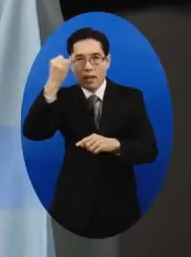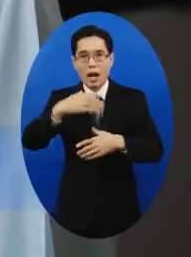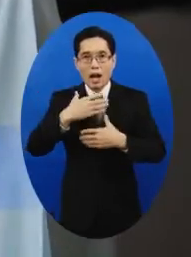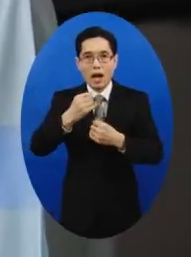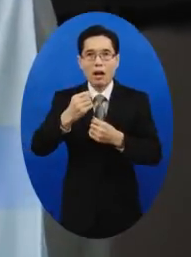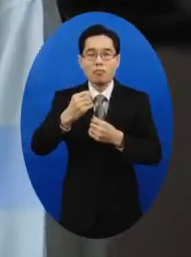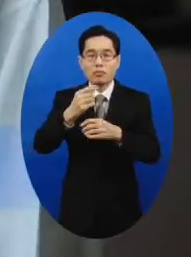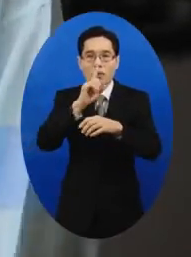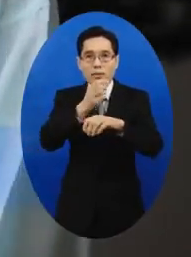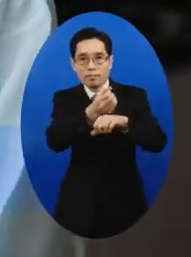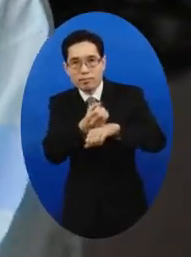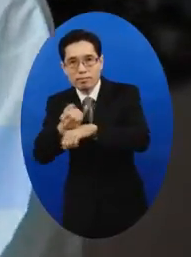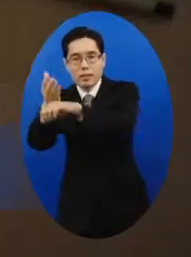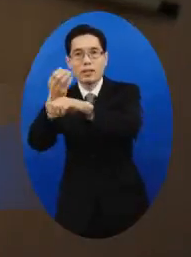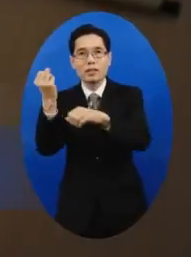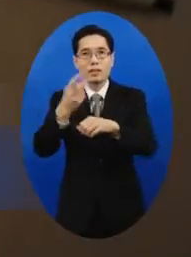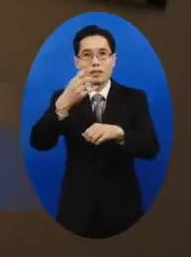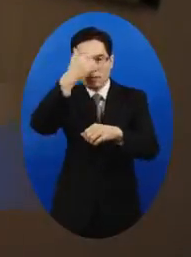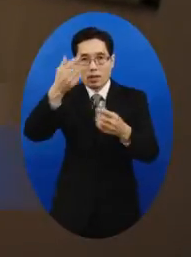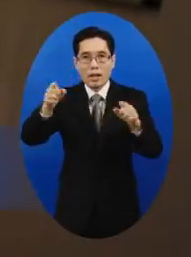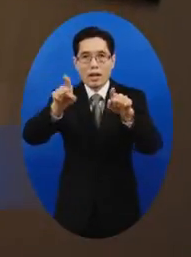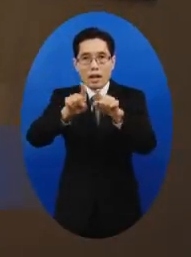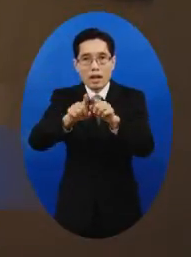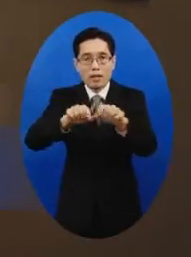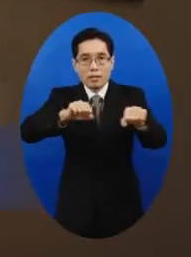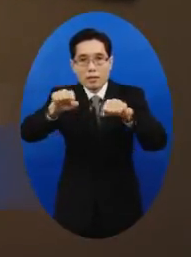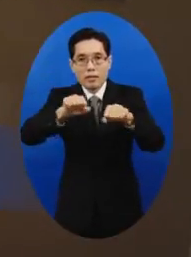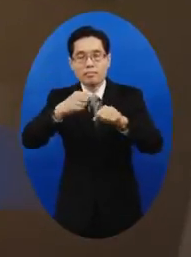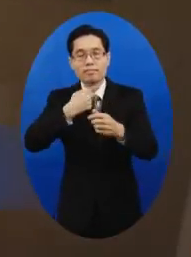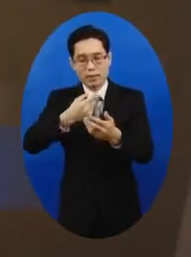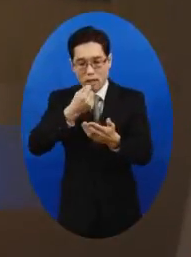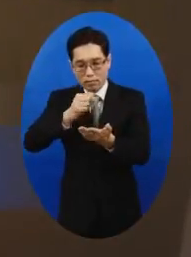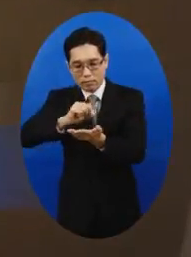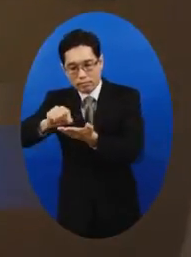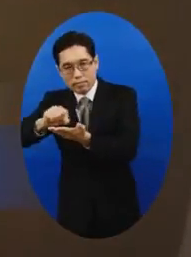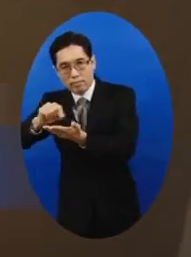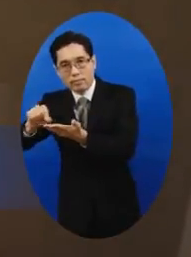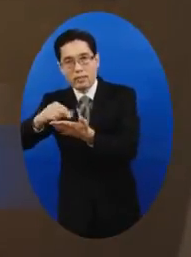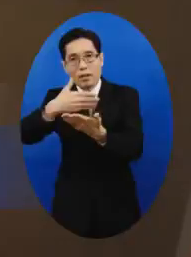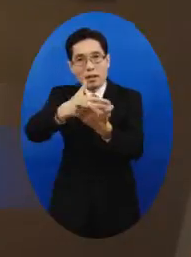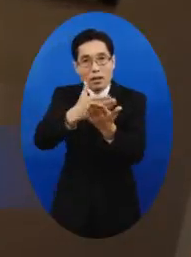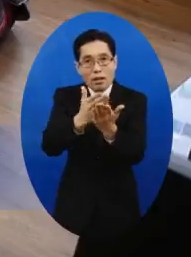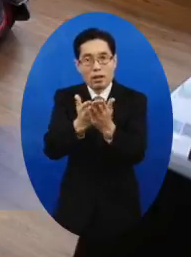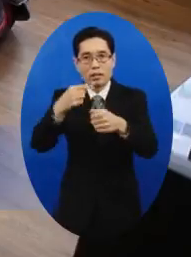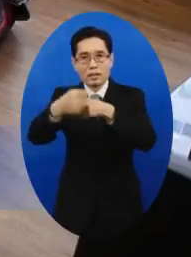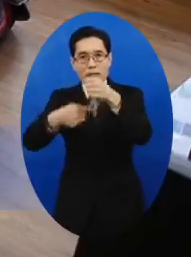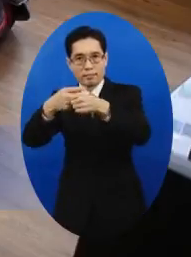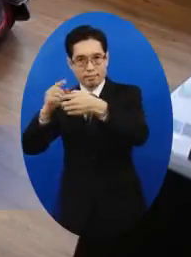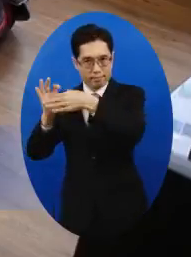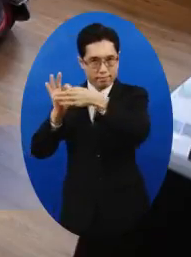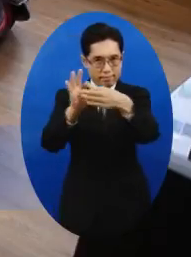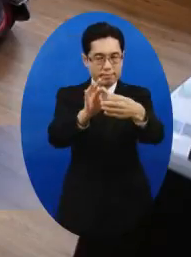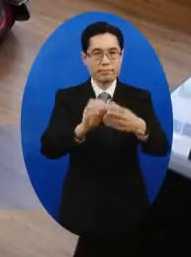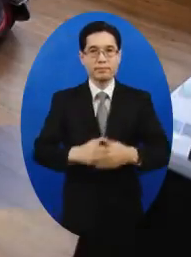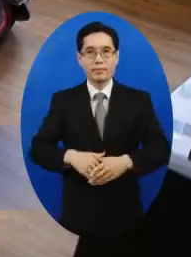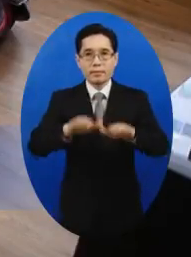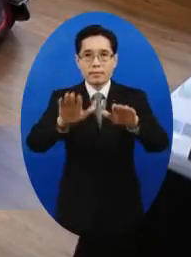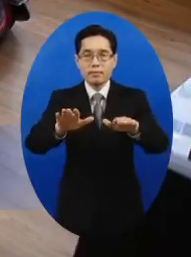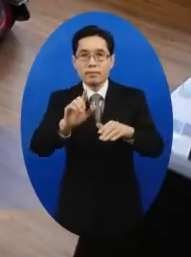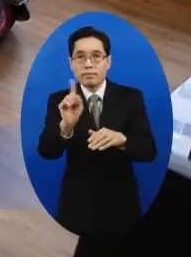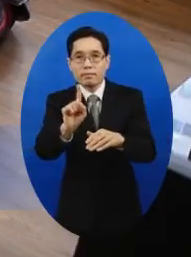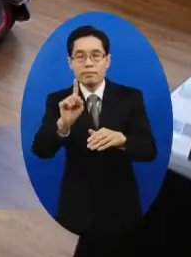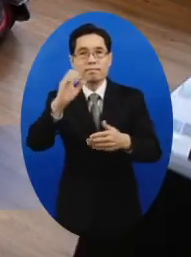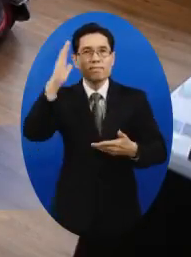안부 전하기 조부모 동행 체험수기 공모 등 다양한 프로그램을 연중 운영 합니다 이번